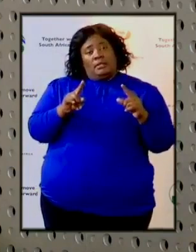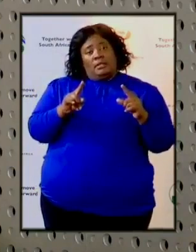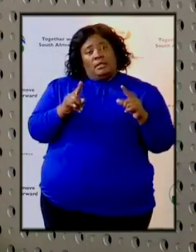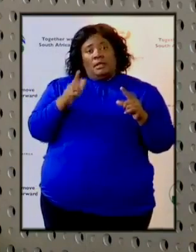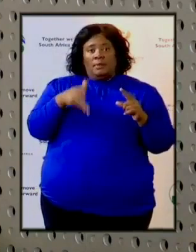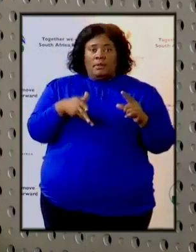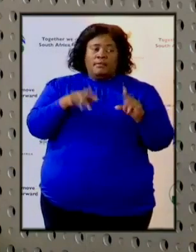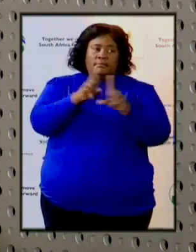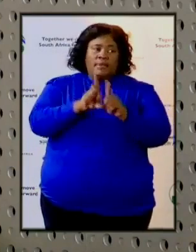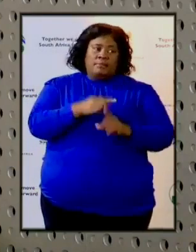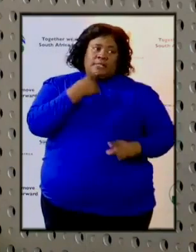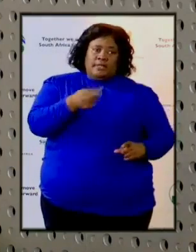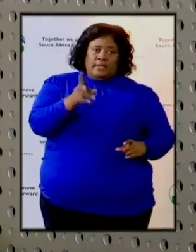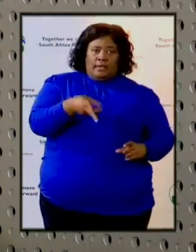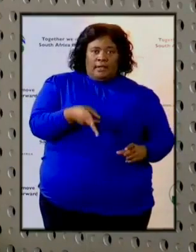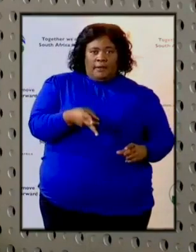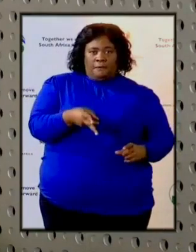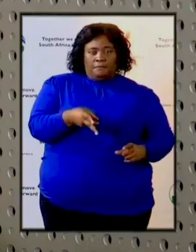maybe say again